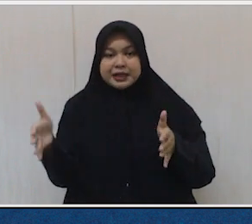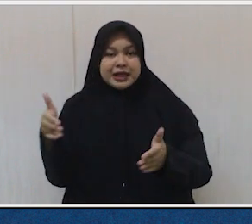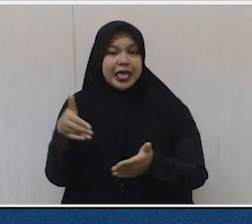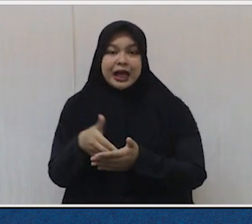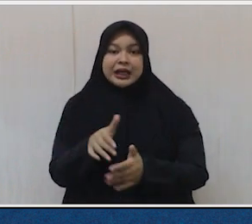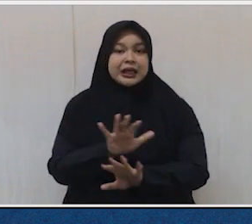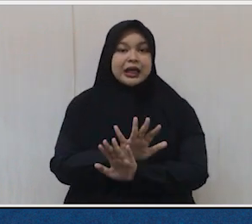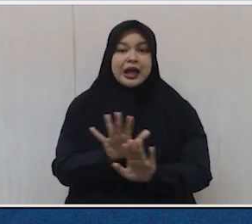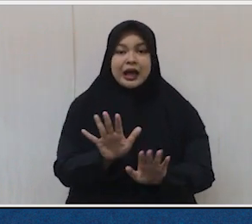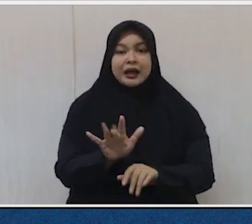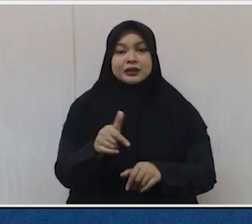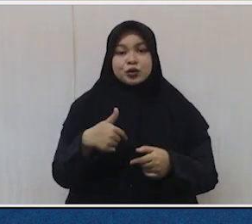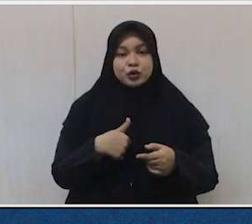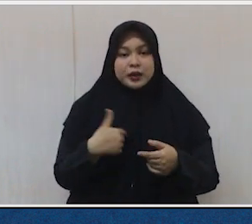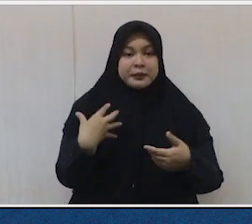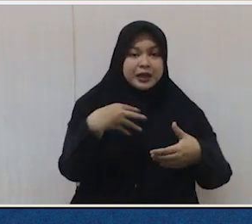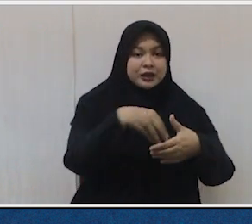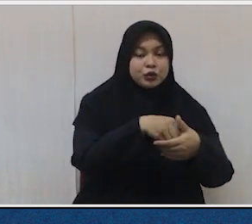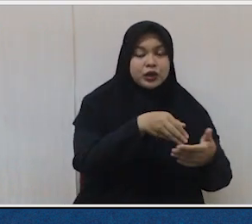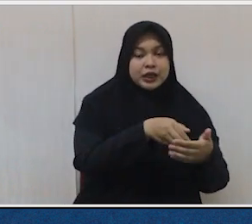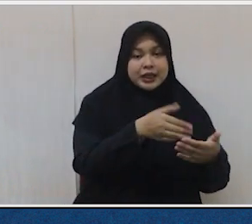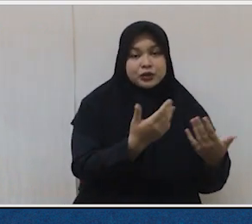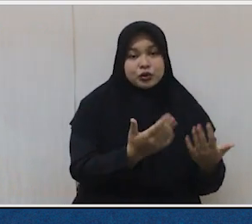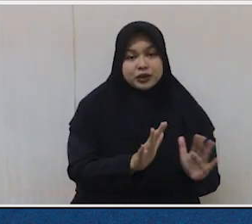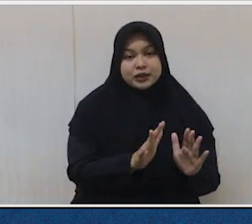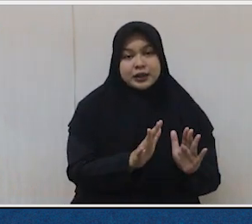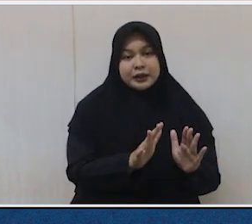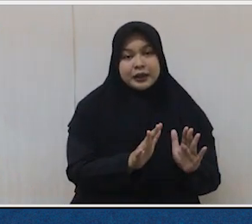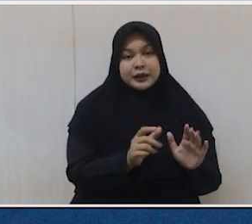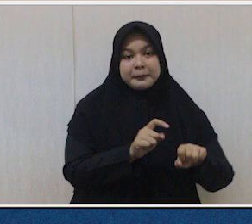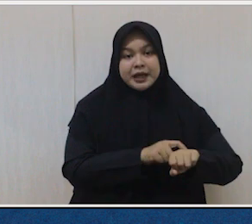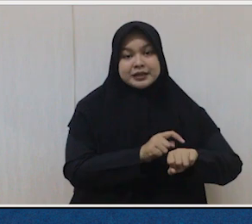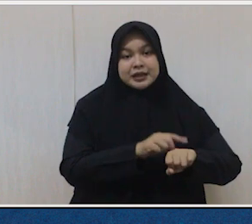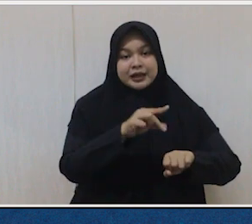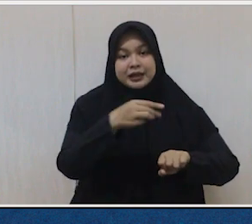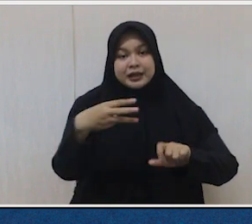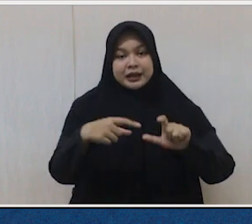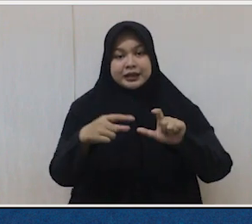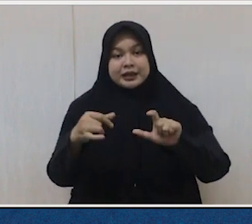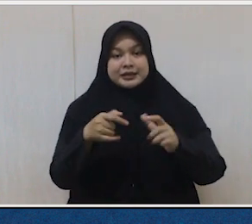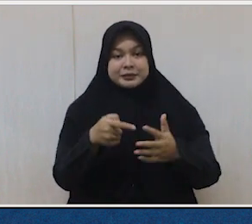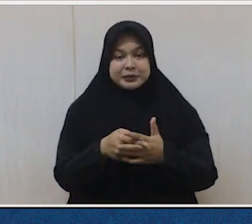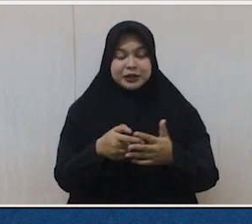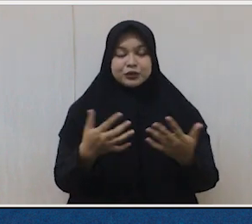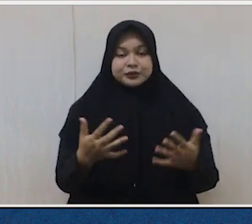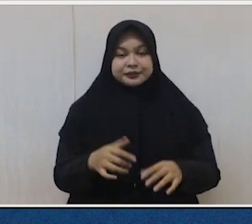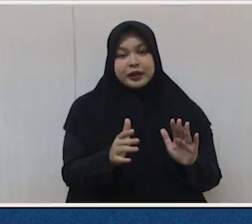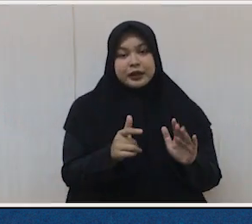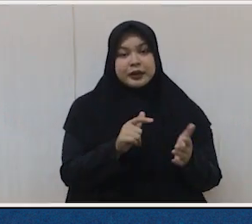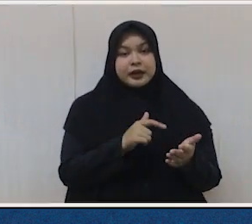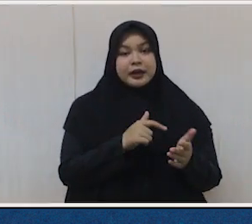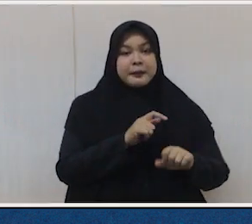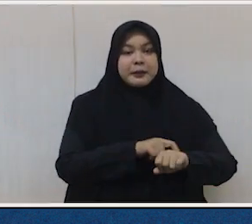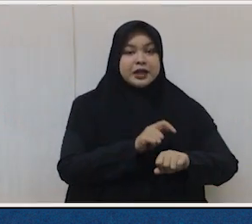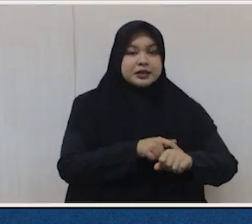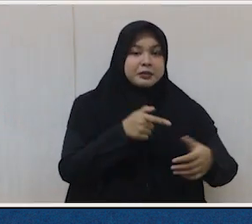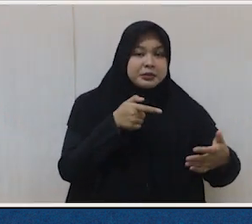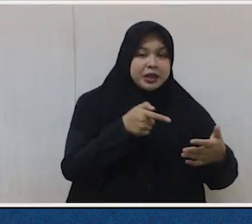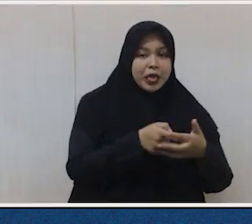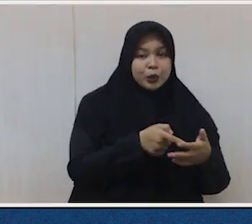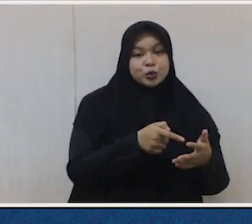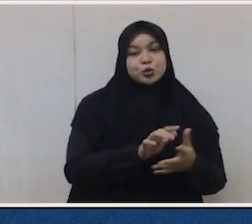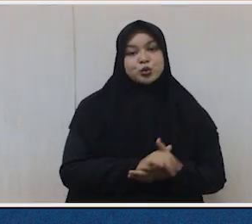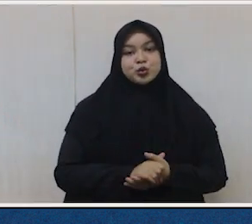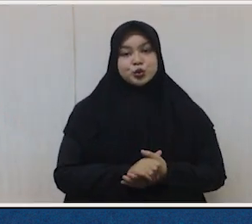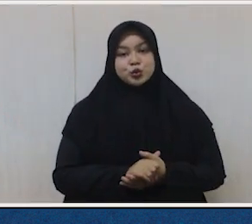diperpanjang nah saya enggak tahu akan diperpanjang lagikah untuk nanti pas masuk lagi setelah mases set